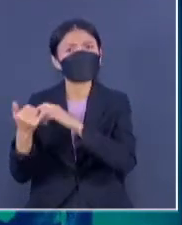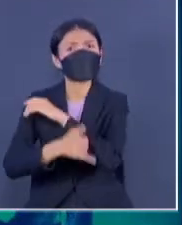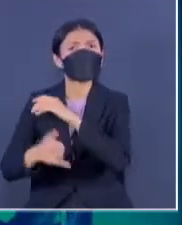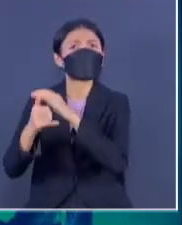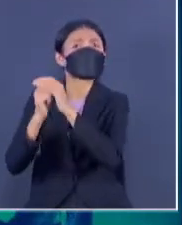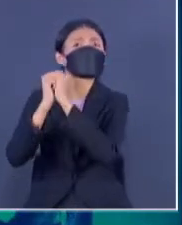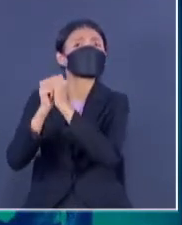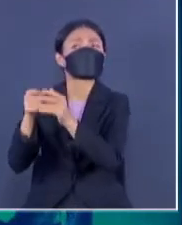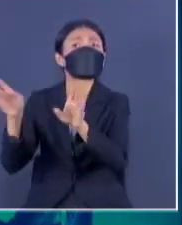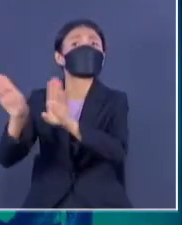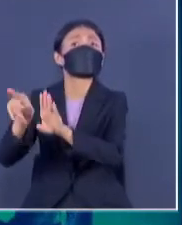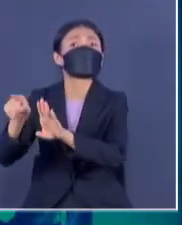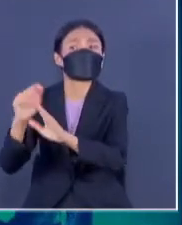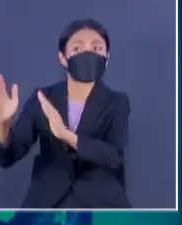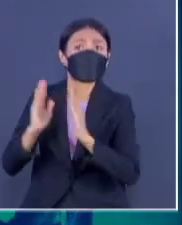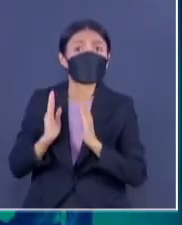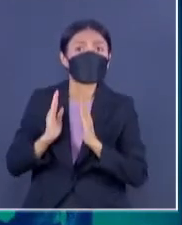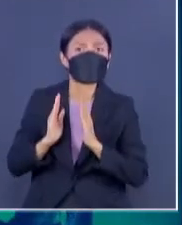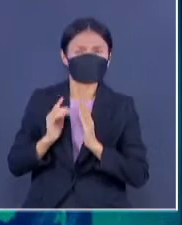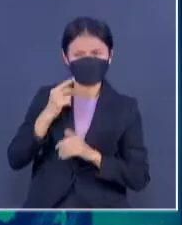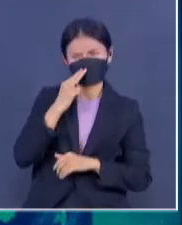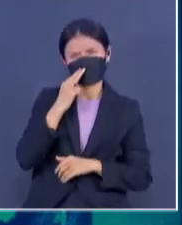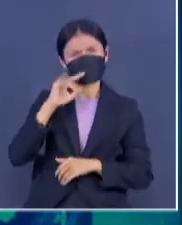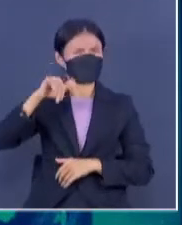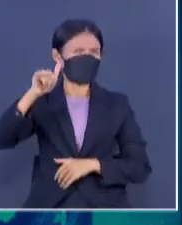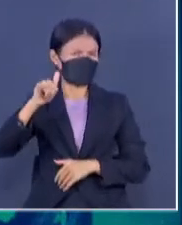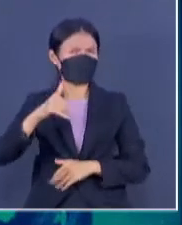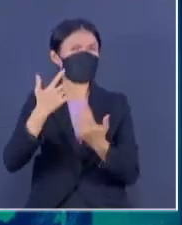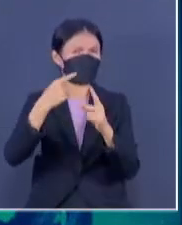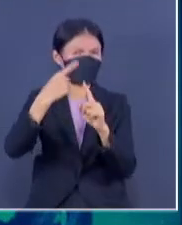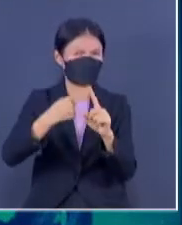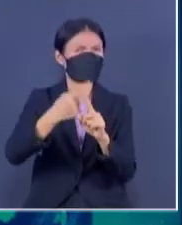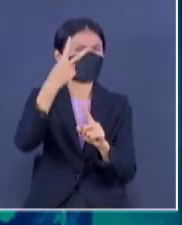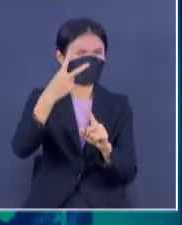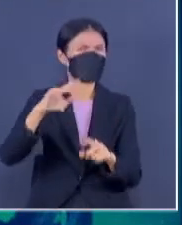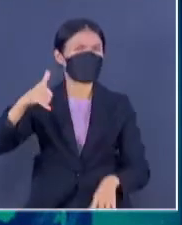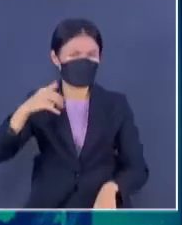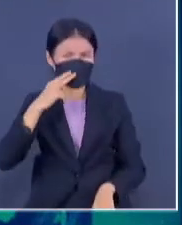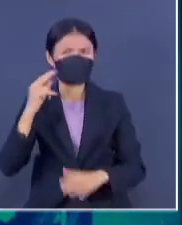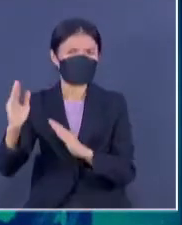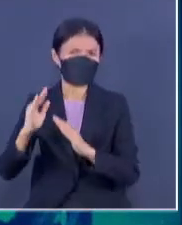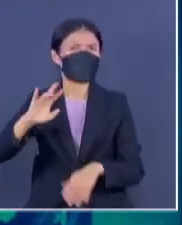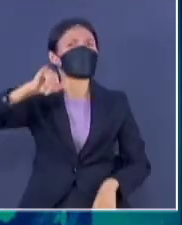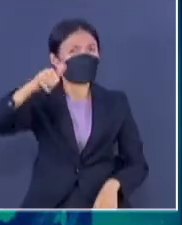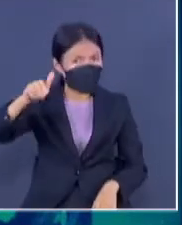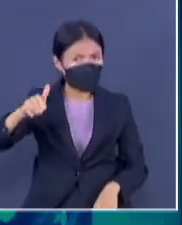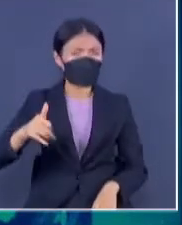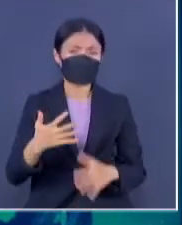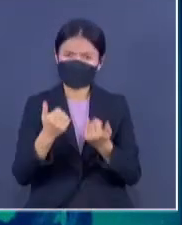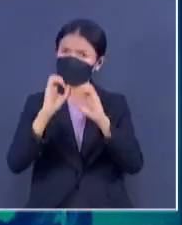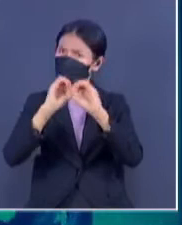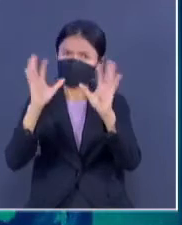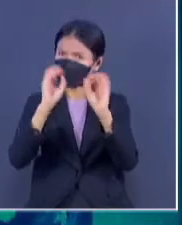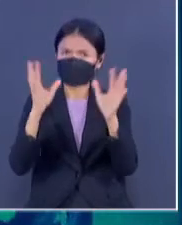าวหลังจากนี้ถ้า2เดือนยังไม่ดีขึ้นมีโอกาสจะไปถึงจุดนั้นไหมเนี่ยตอนนี้ยังไม่มีคำตอบแต่ทีนี้อย่าง